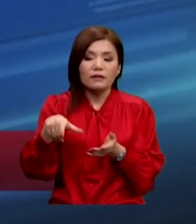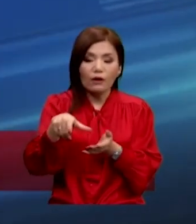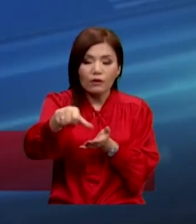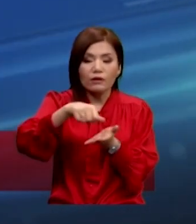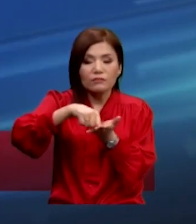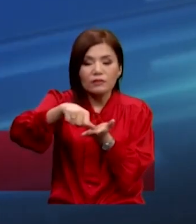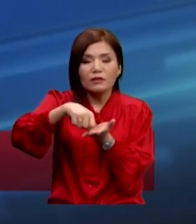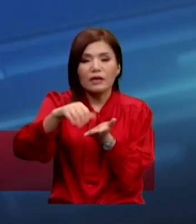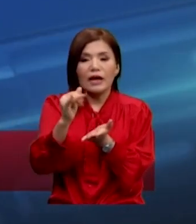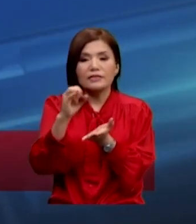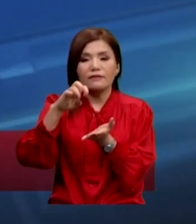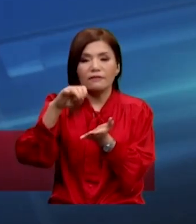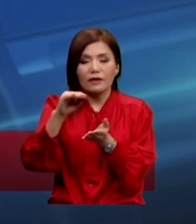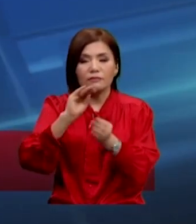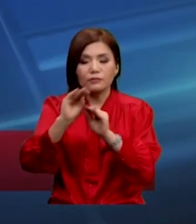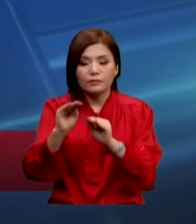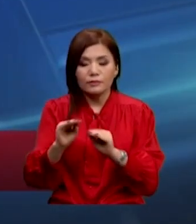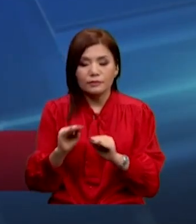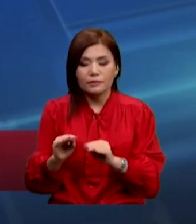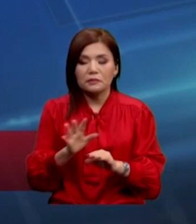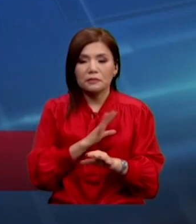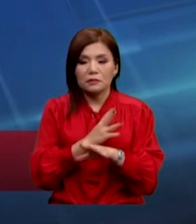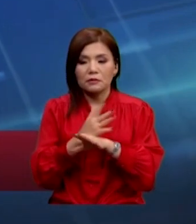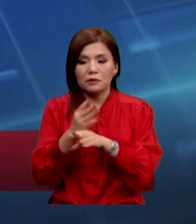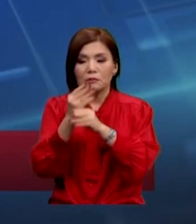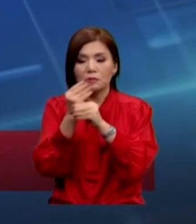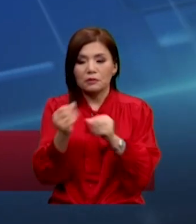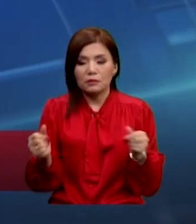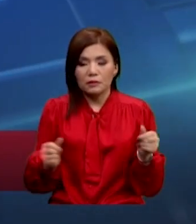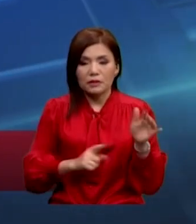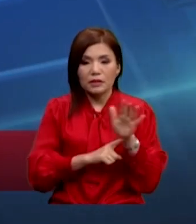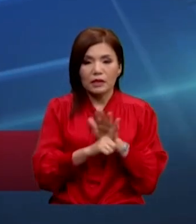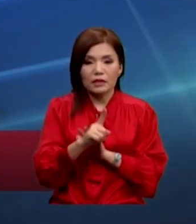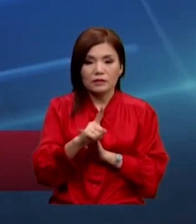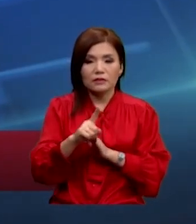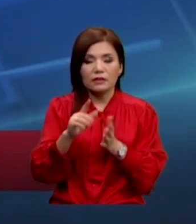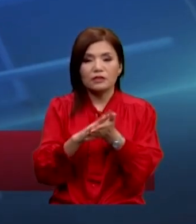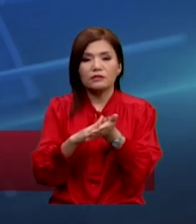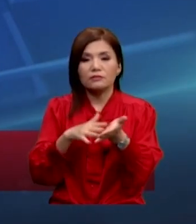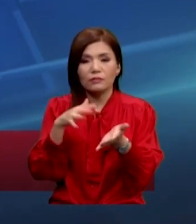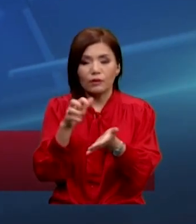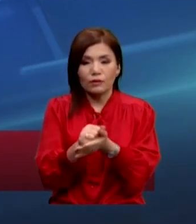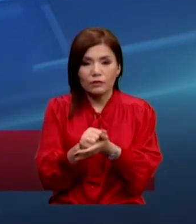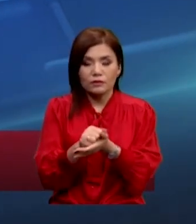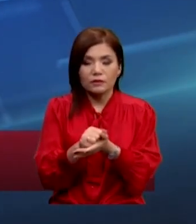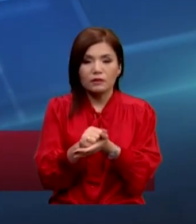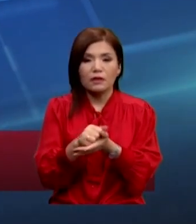было претензии с населением. Потому что уже начался там рушиться,